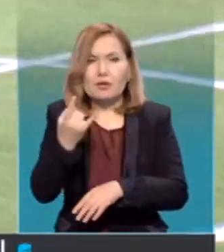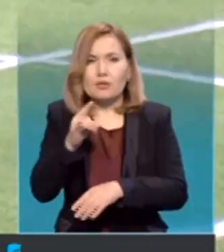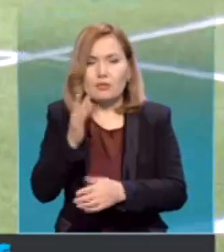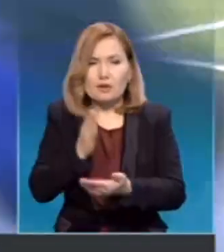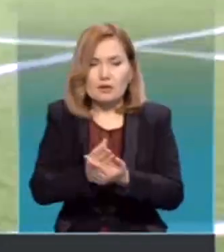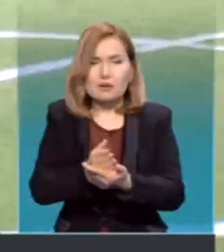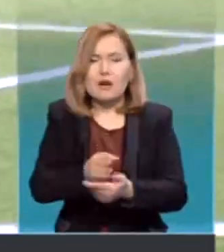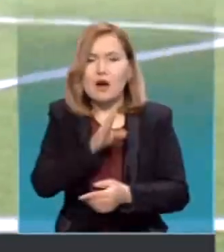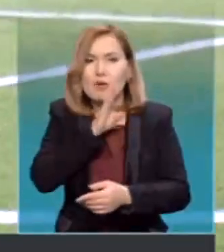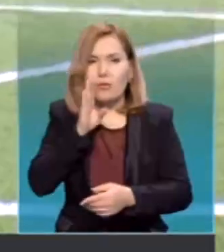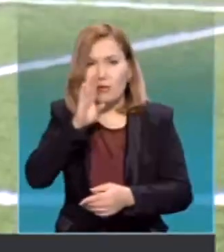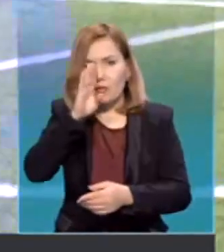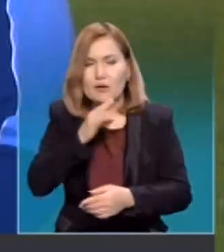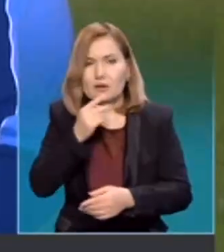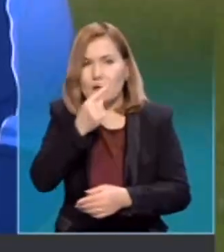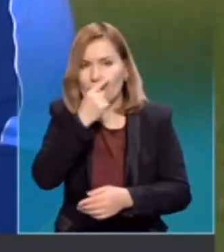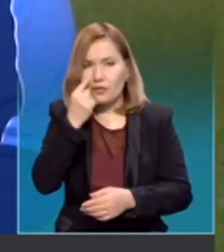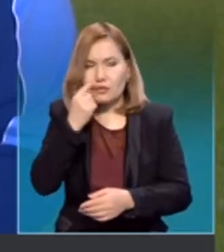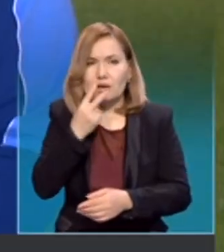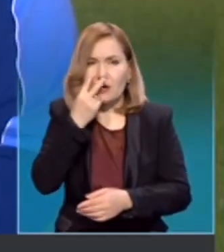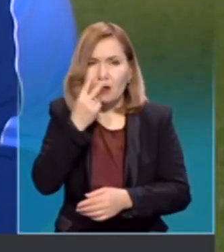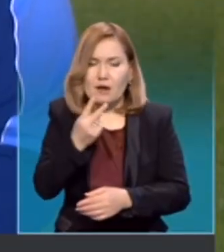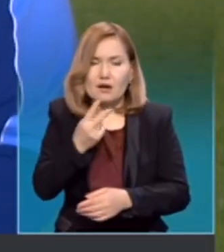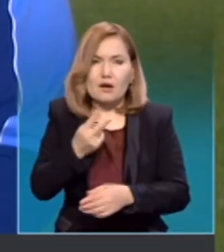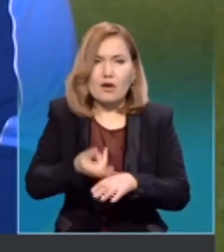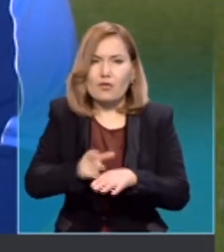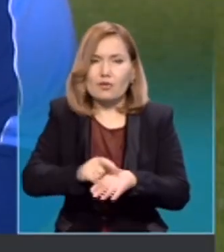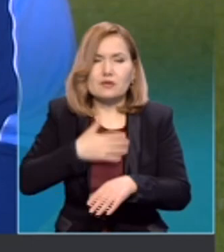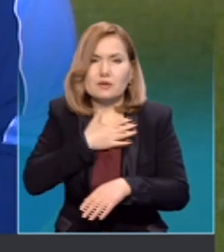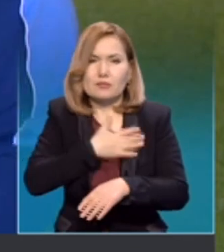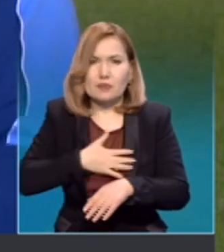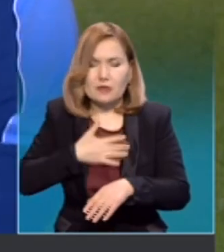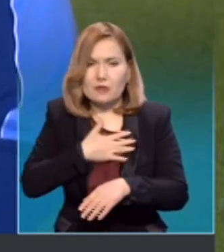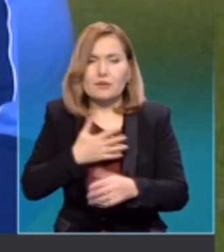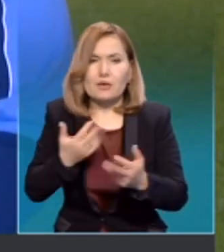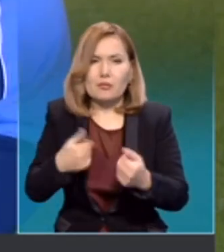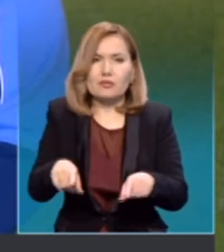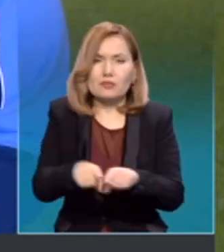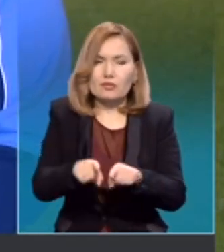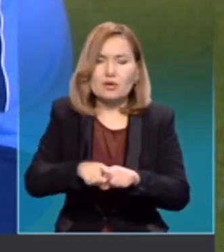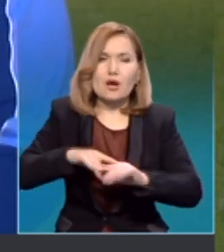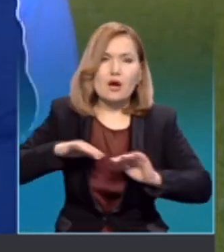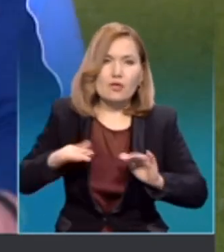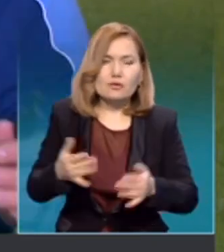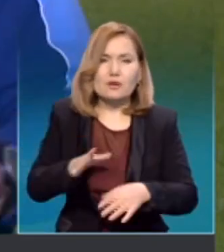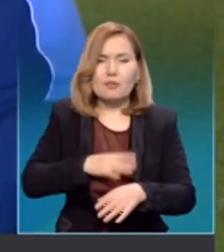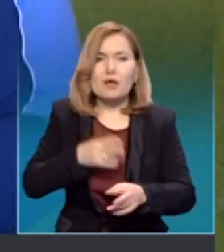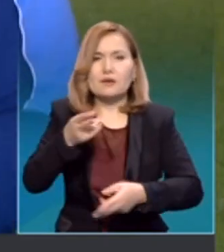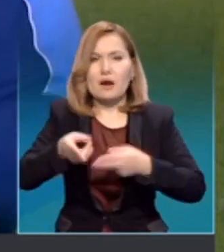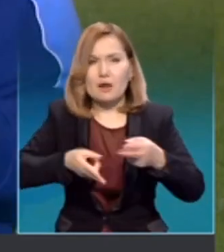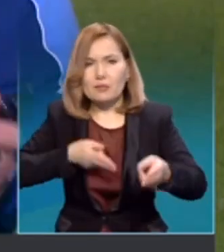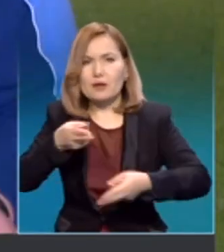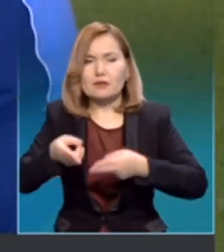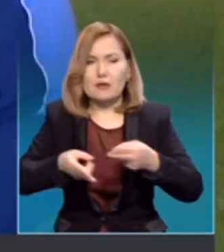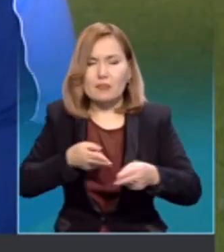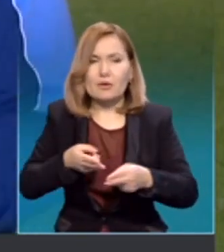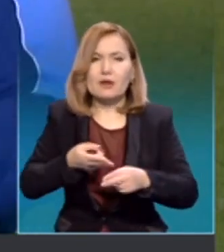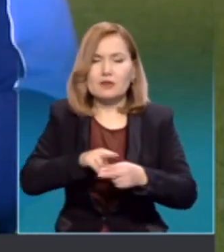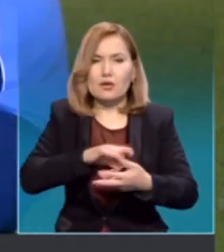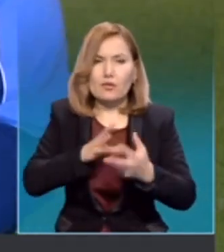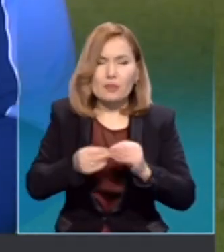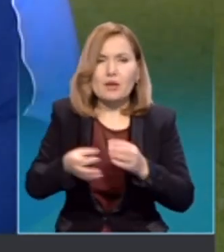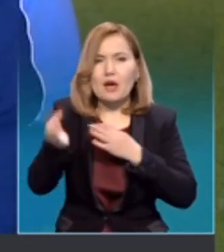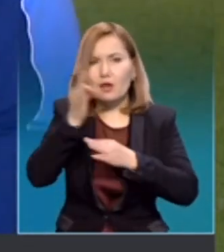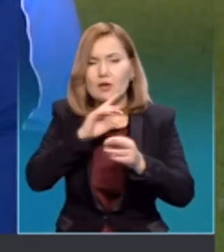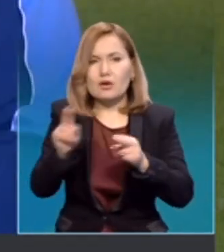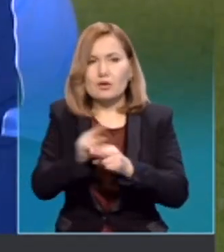көздеріне қарайсың, кішкене шаршаған, уже бір жарым жыл солай жүрді. Мен де шаршап қалдым. Операция, анау антибиотик,